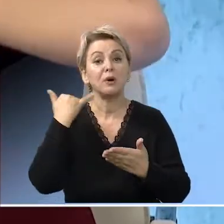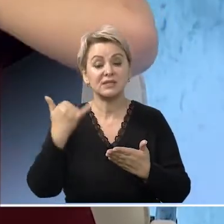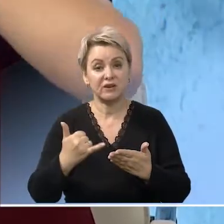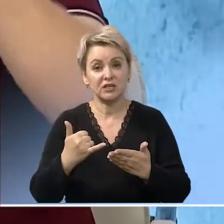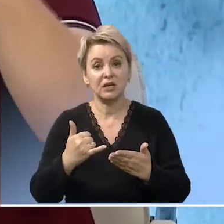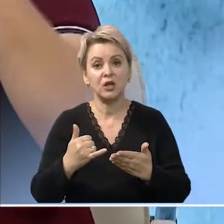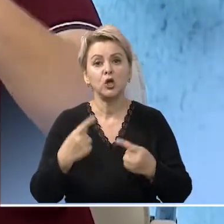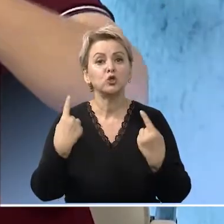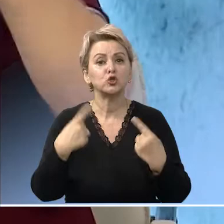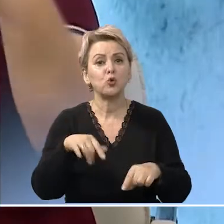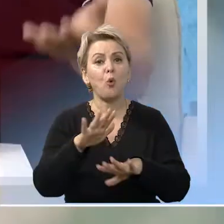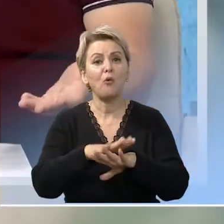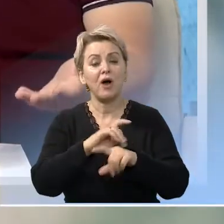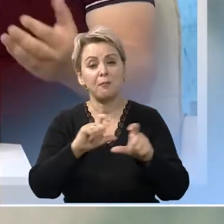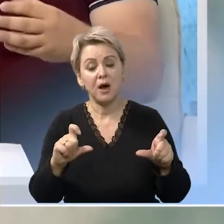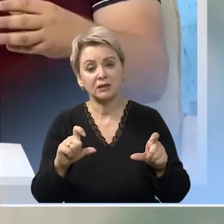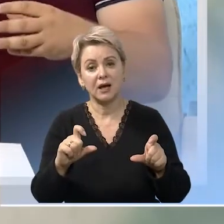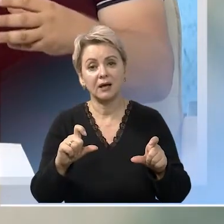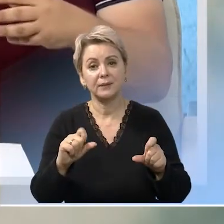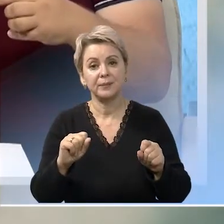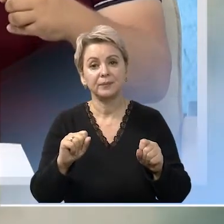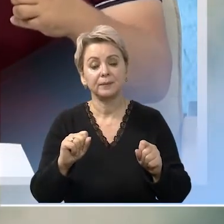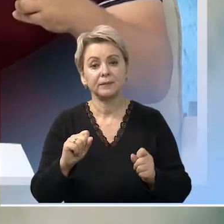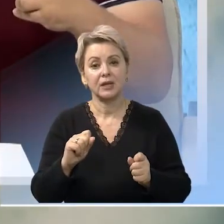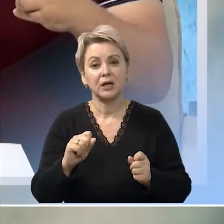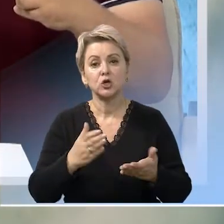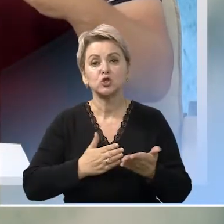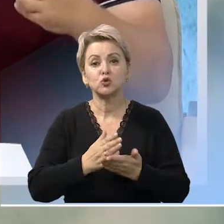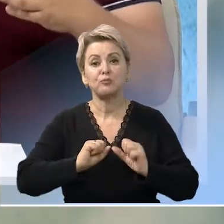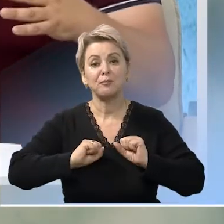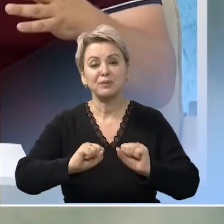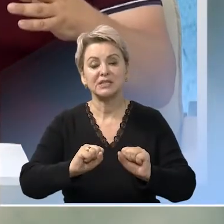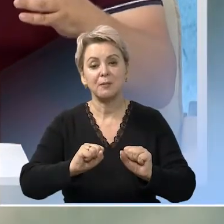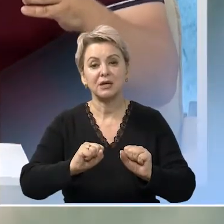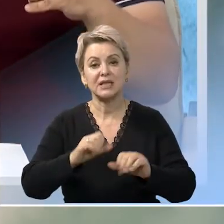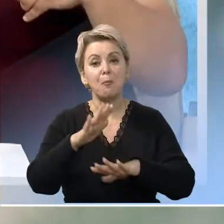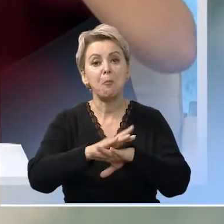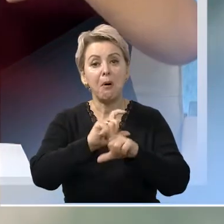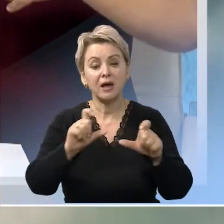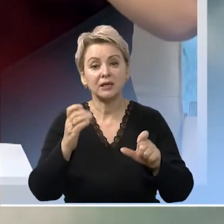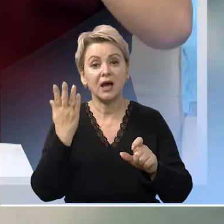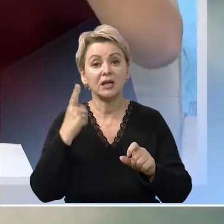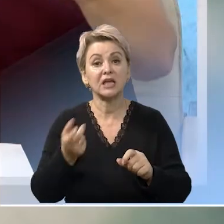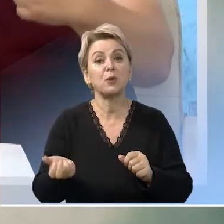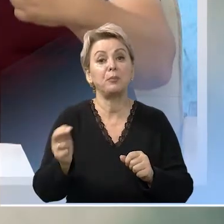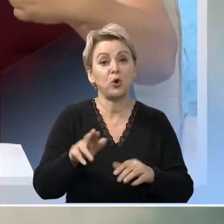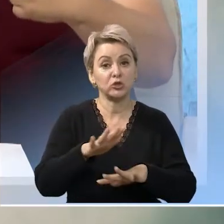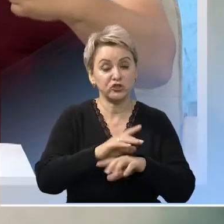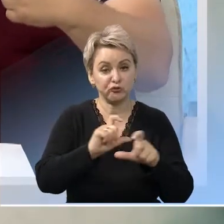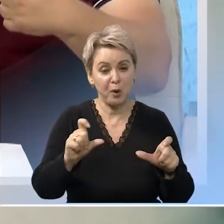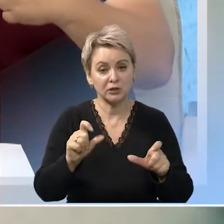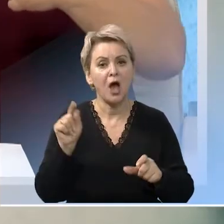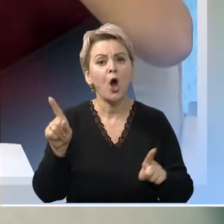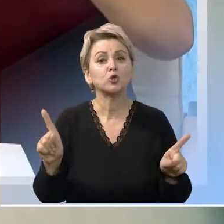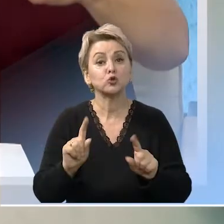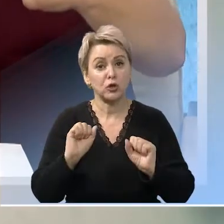потом позвонили якобы из другого банка, то есть служба безопасности банка, когда ты приходишь в банк, так скажем,